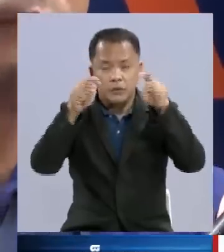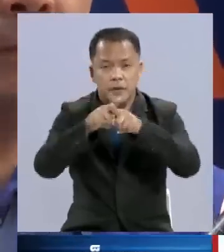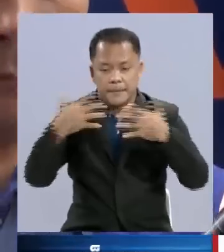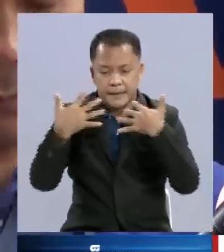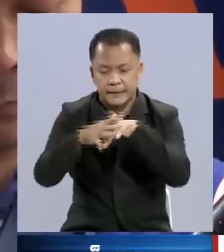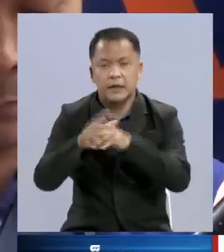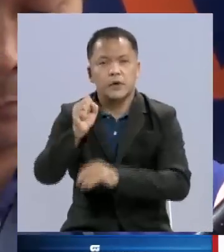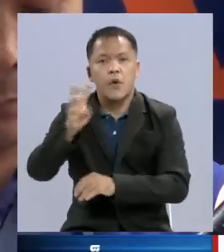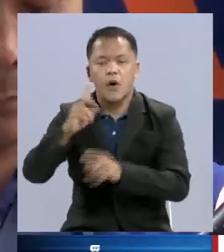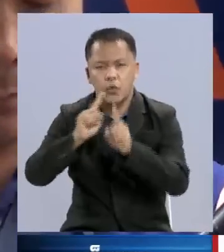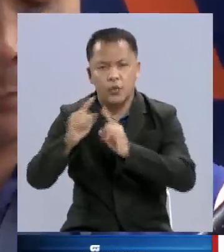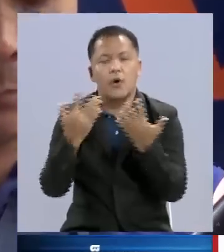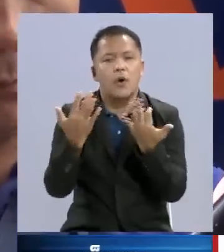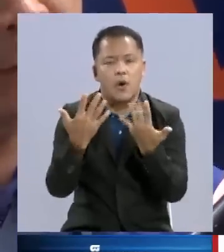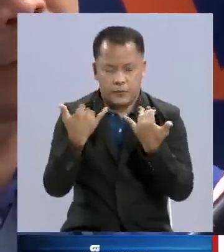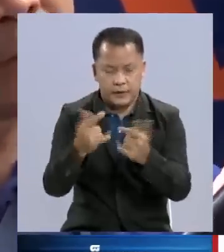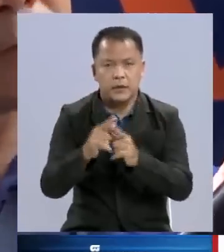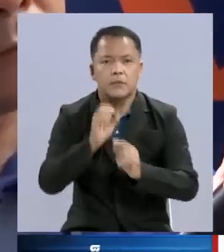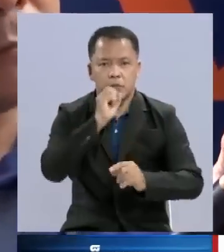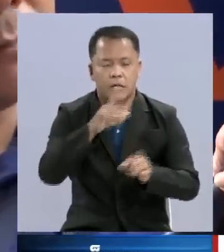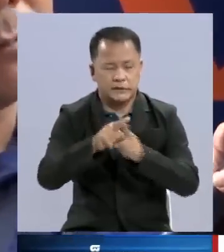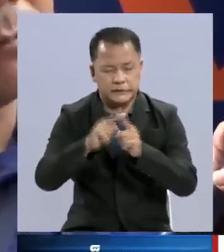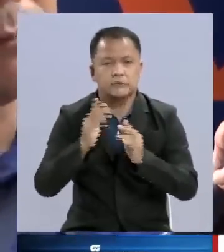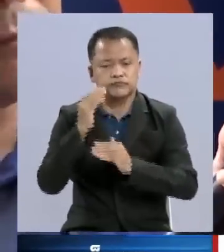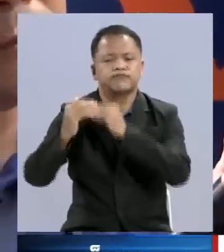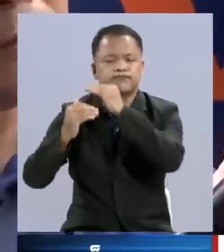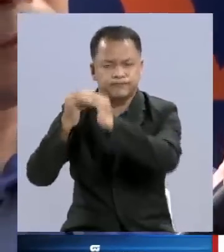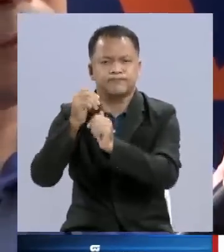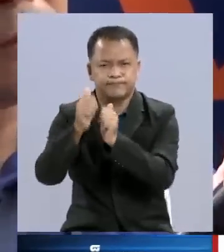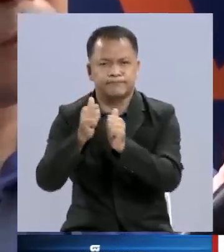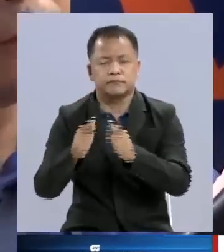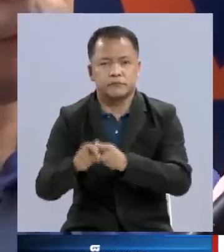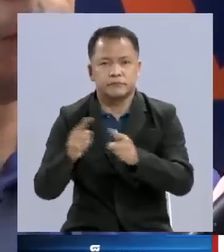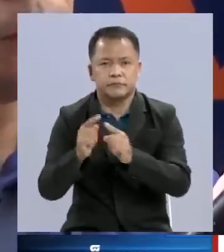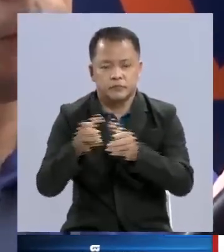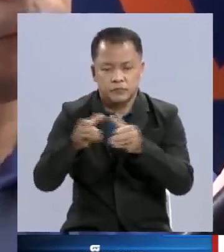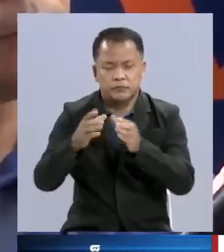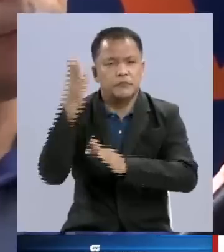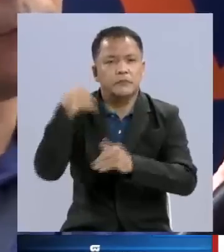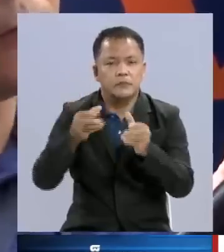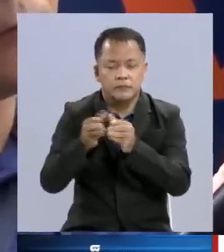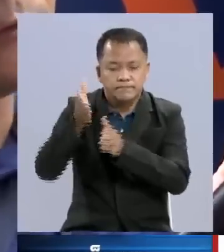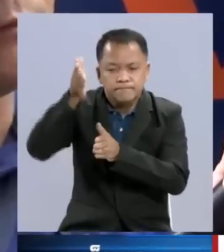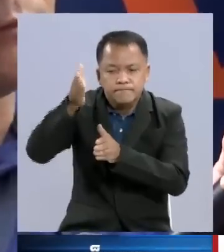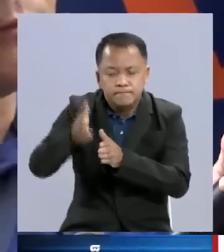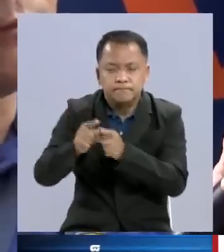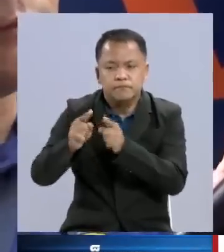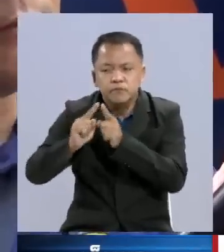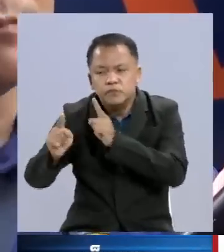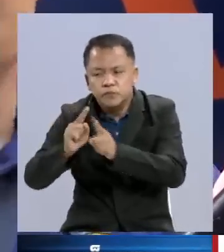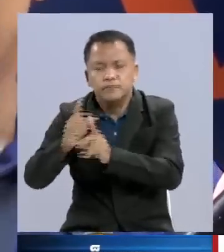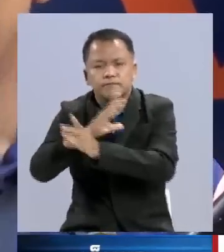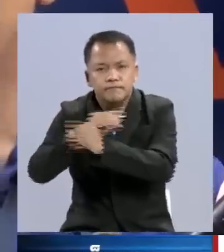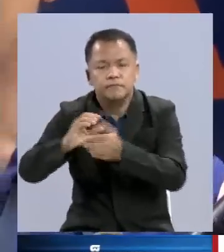านงานกับทางสว.ก่อนแล้วตอนนี้เองก็ต้องยอมรับว่ามีความคืบหน้าไปมากพอสมควรกำแพงที่เคยมีระหว่างกันมันก็ลดลงหลังจาก